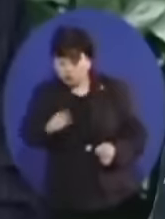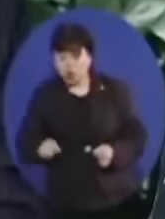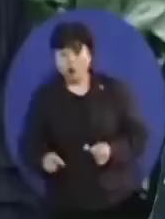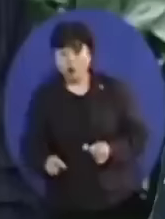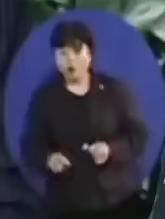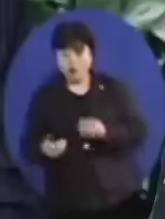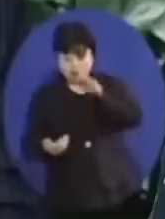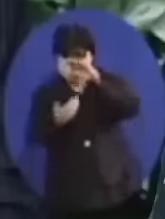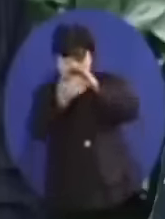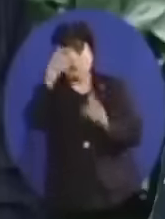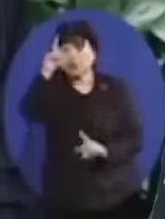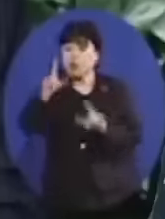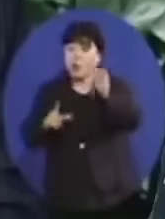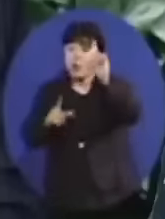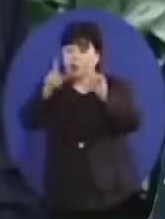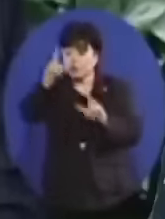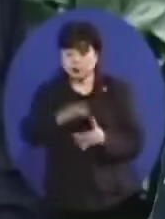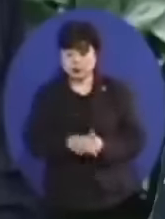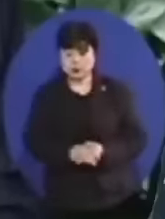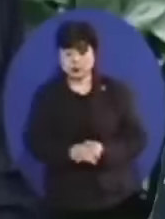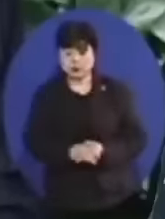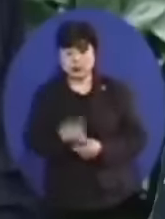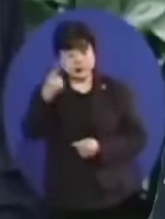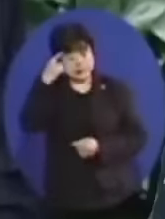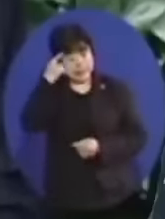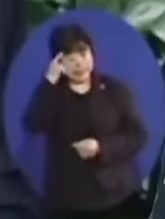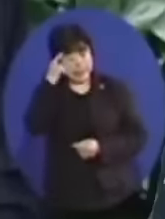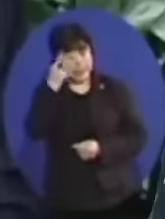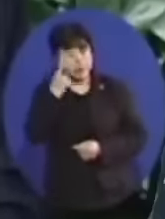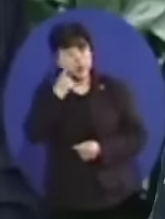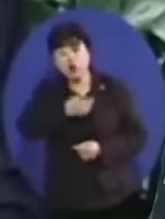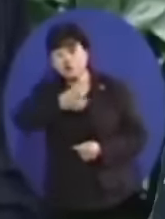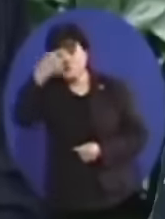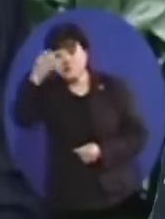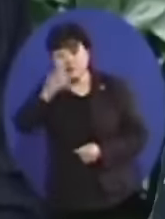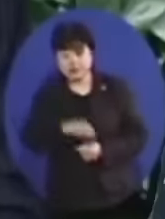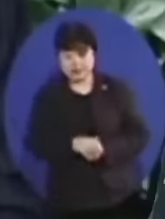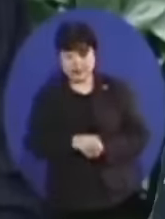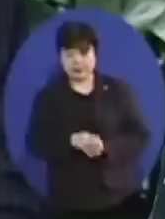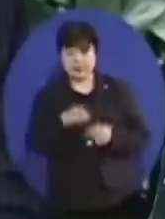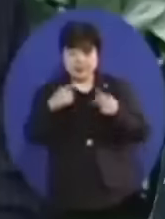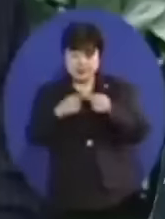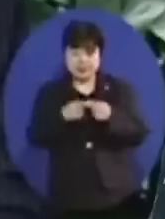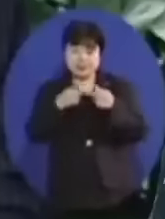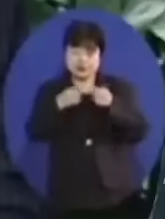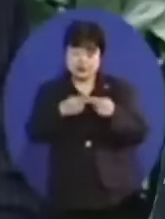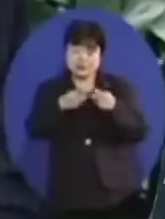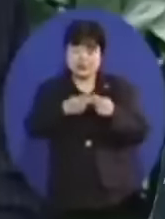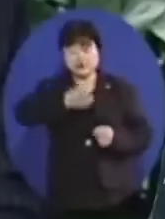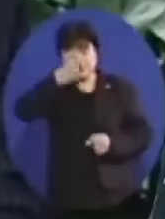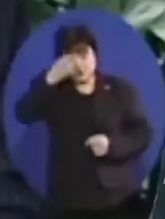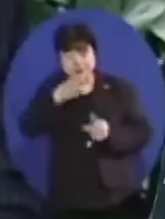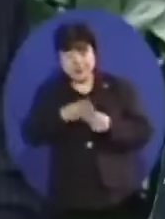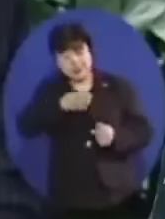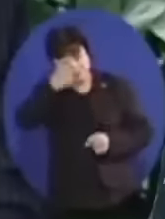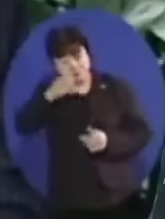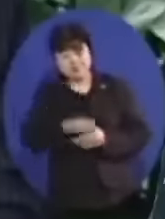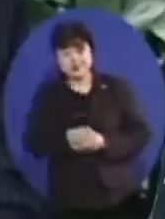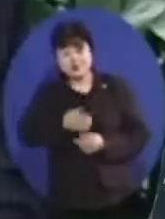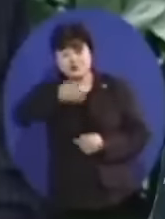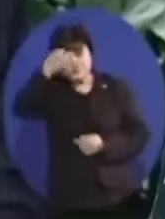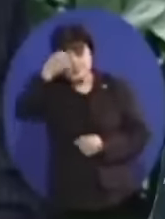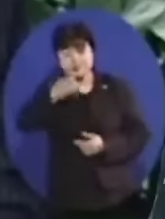그것이 이루어진 모습을 상상해보는 것이 꿈인데, 첫째 꿈, 둘째 꿈, 셋째 꿈, 넷째 꿈,